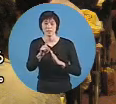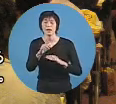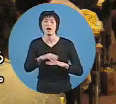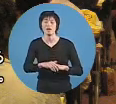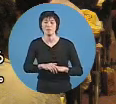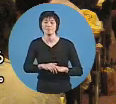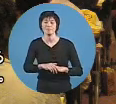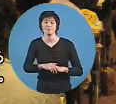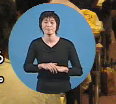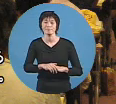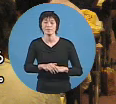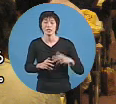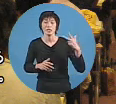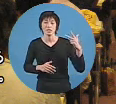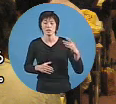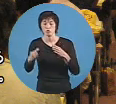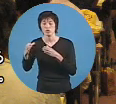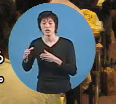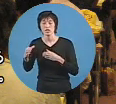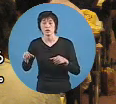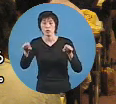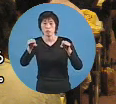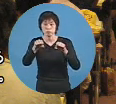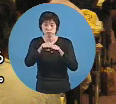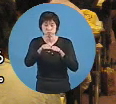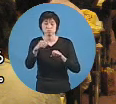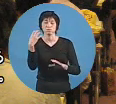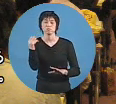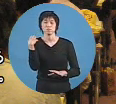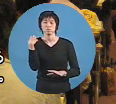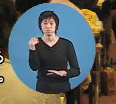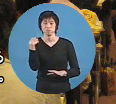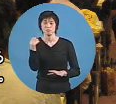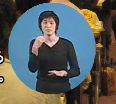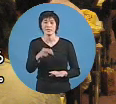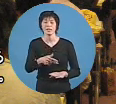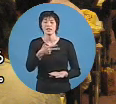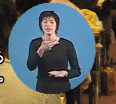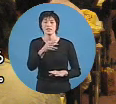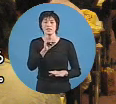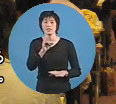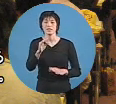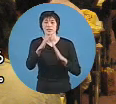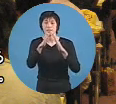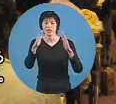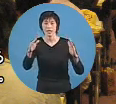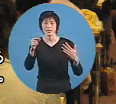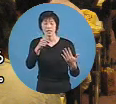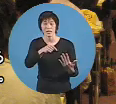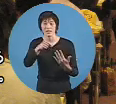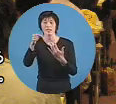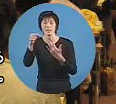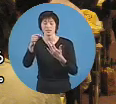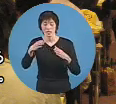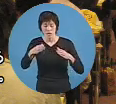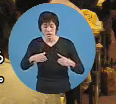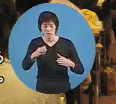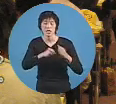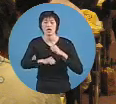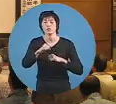田市と地域を結ぶパイプ役を担っており、各自治区自治会から選任され地域で活動しています